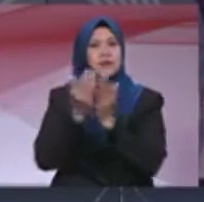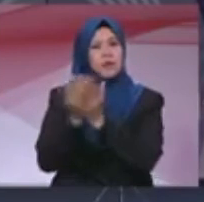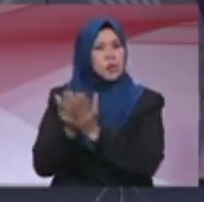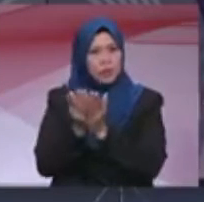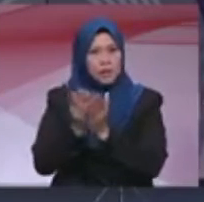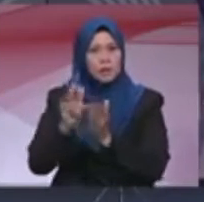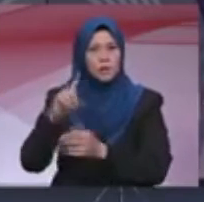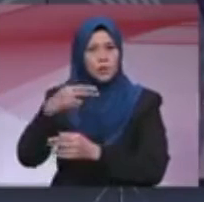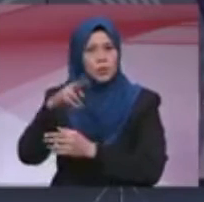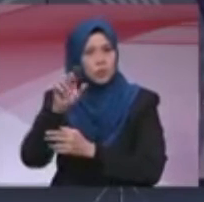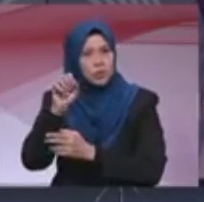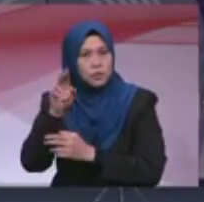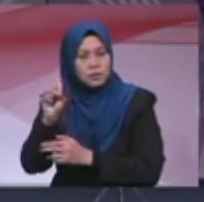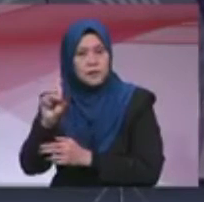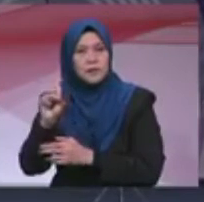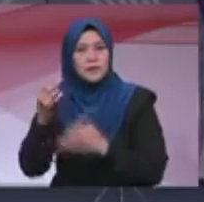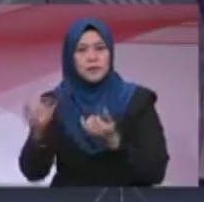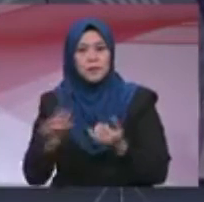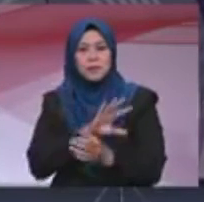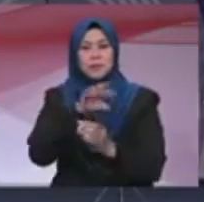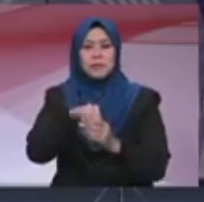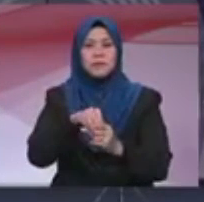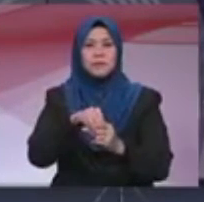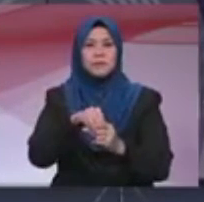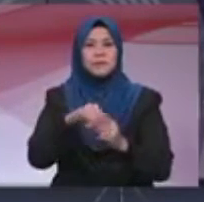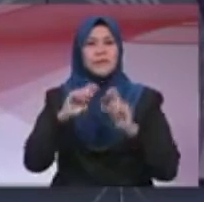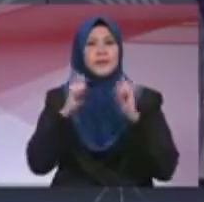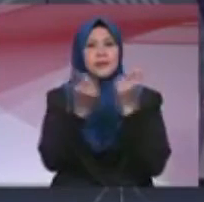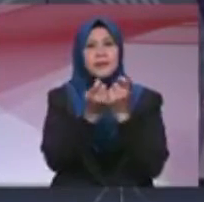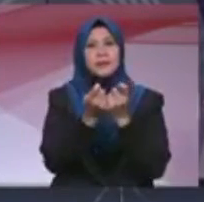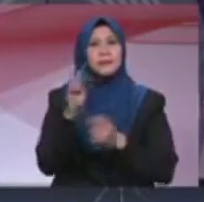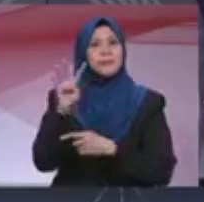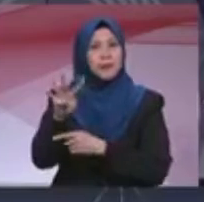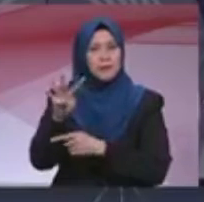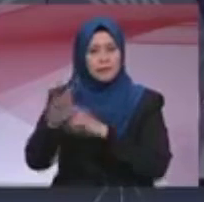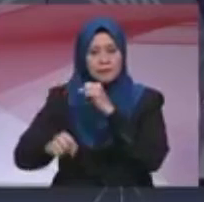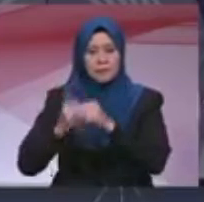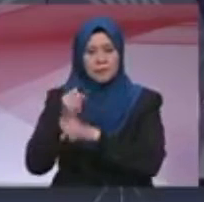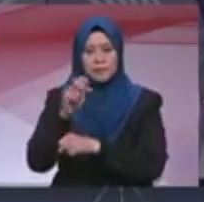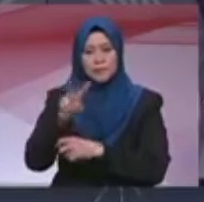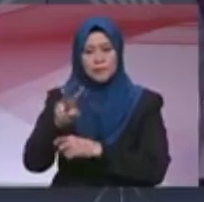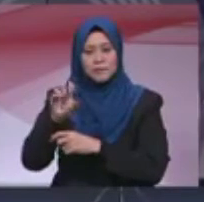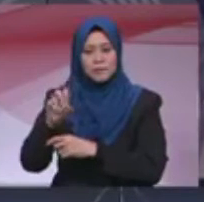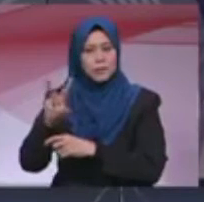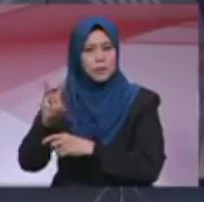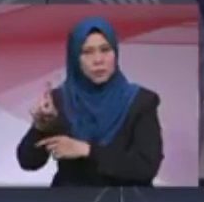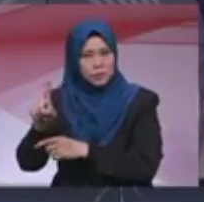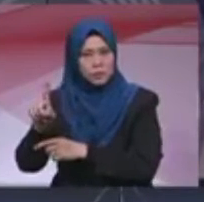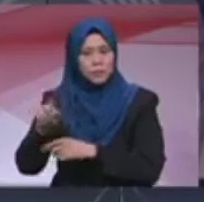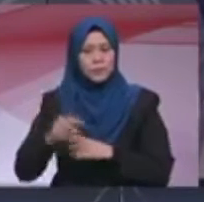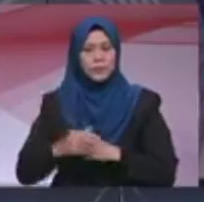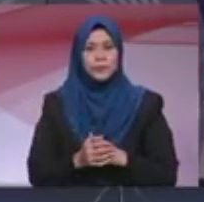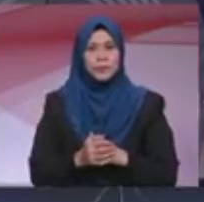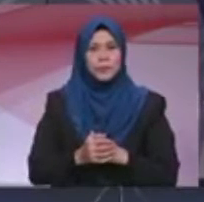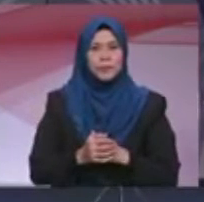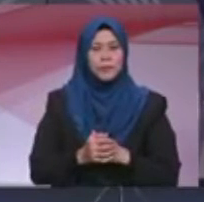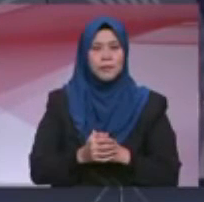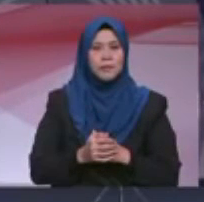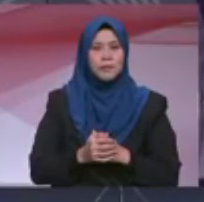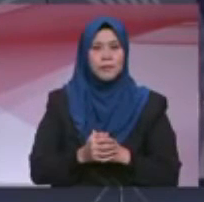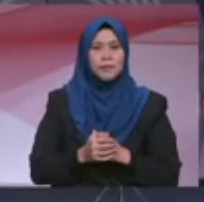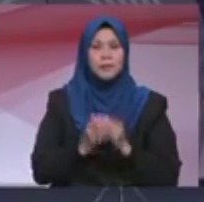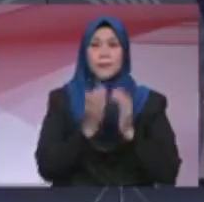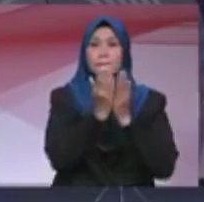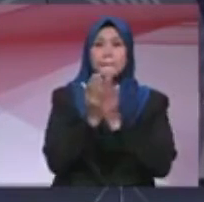khusus, termasuklah yang akan memasuki tingkatan 4 tahun 2021. Jadi untuk